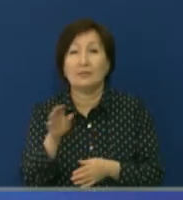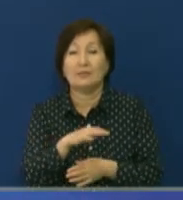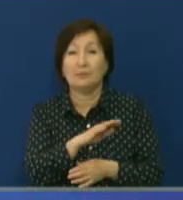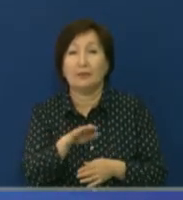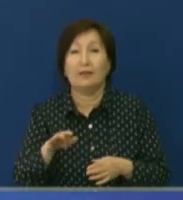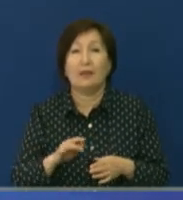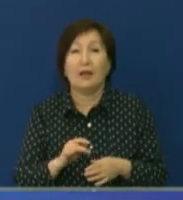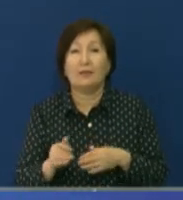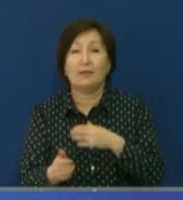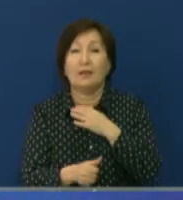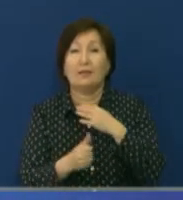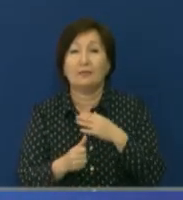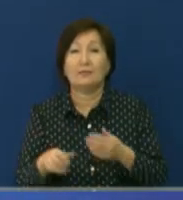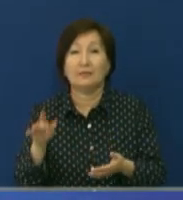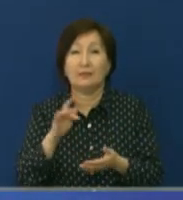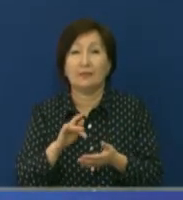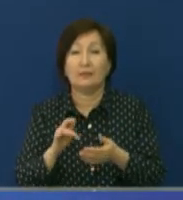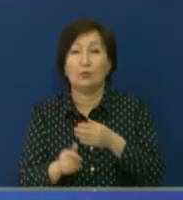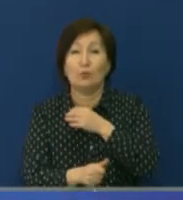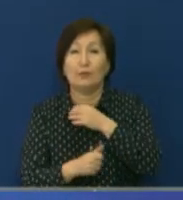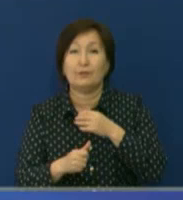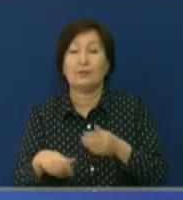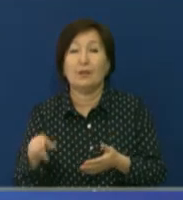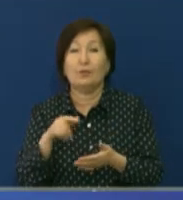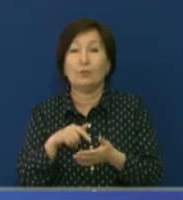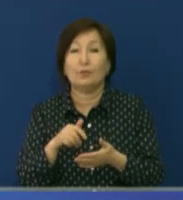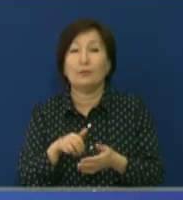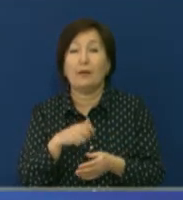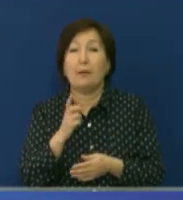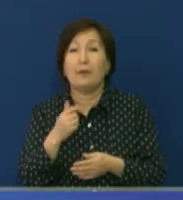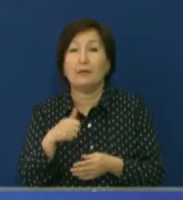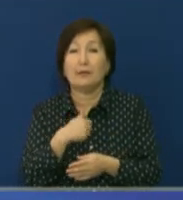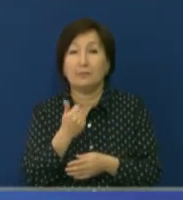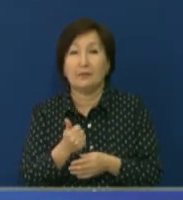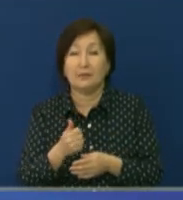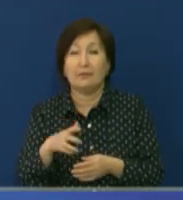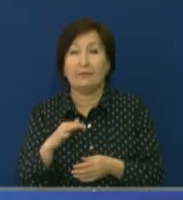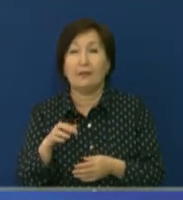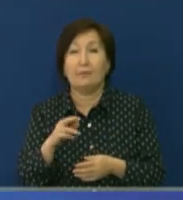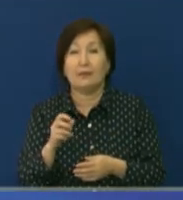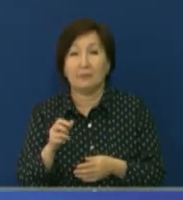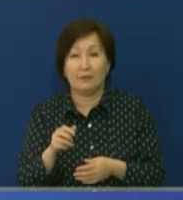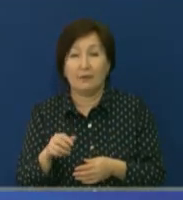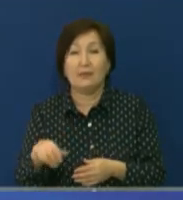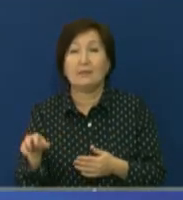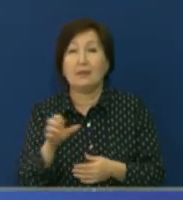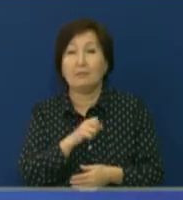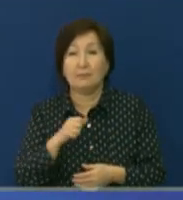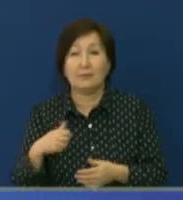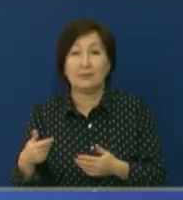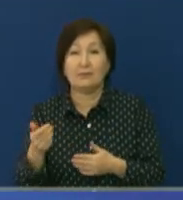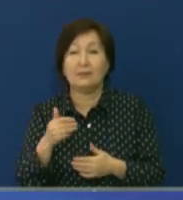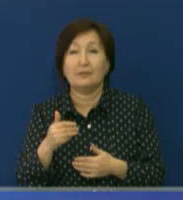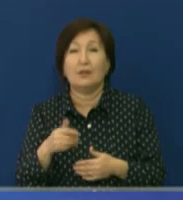окраинные улицы города каким семей богачам боях метов посетив улице их по смаковала также дороги в районе поселков комсомольский и